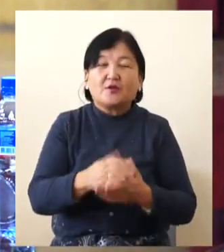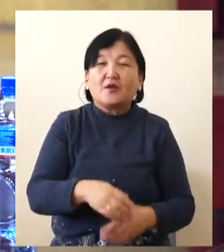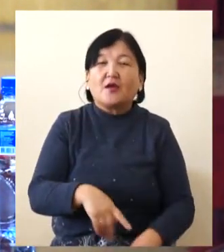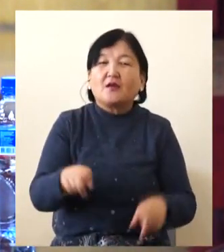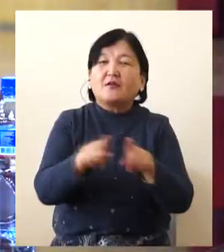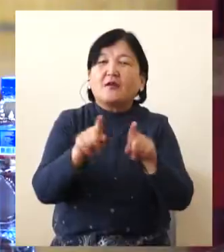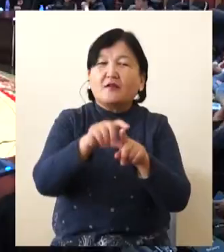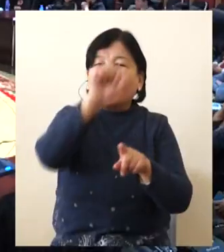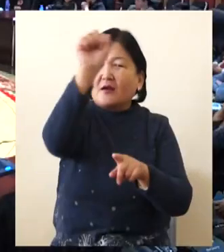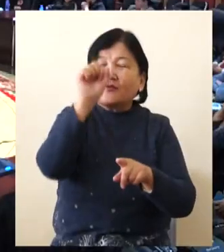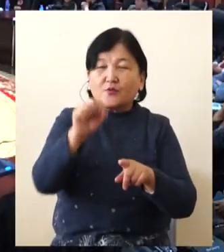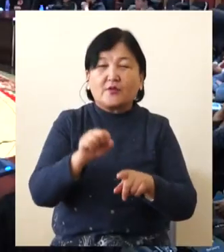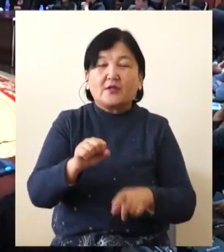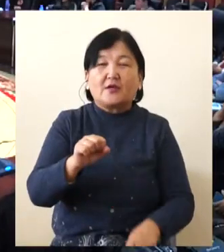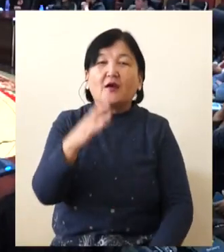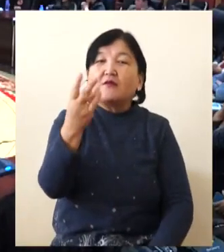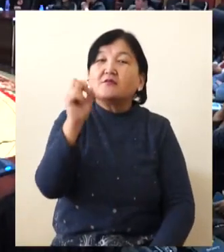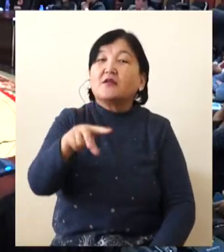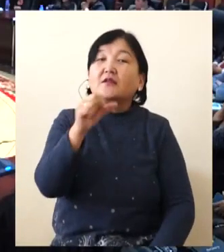иймэрхүү асуудлаар бараг санал асуучмаар юм бий.